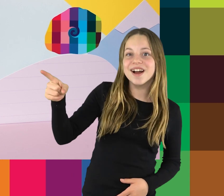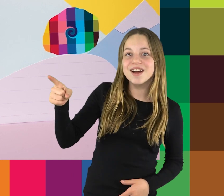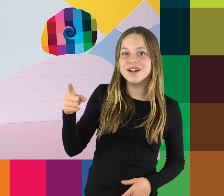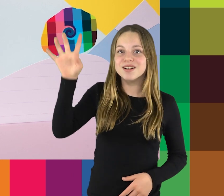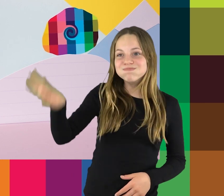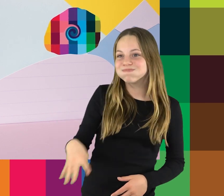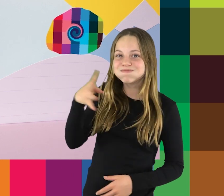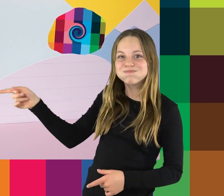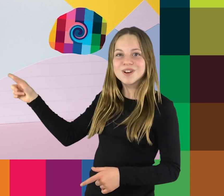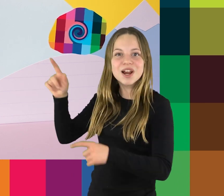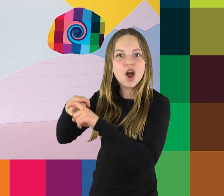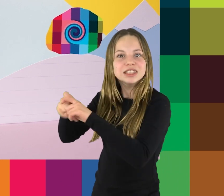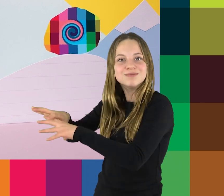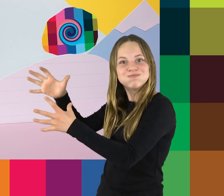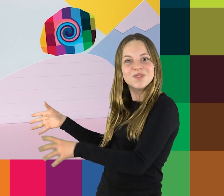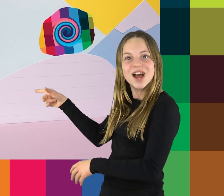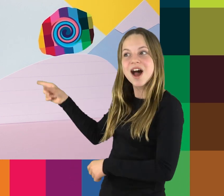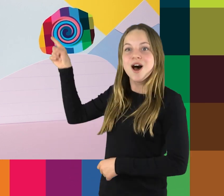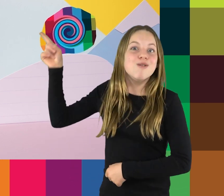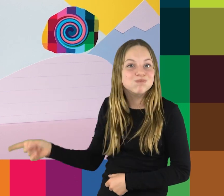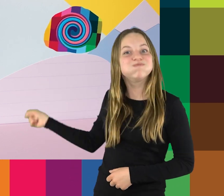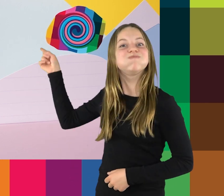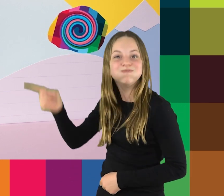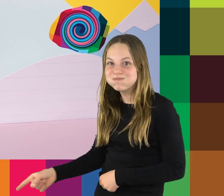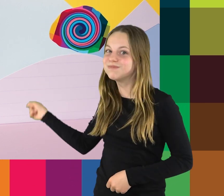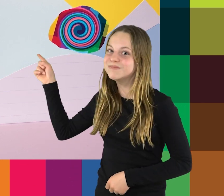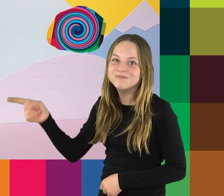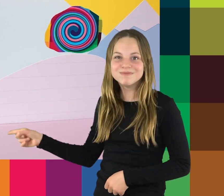le rocher. Tournez, tournez les couleurs.